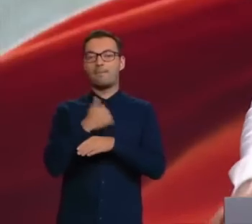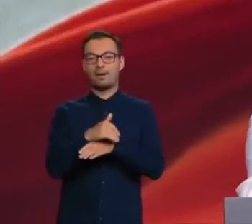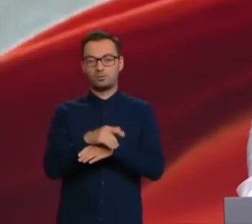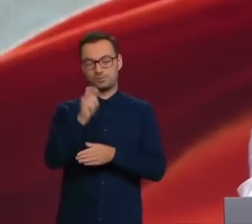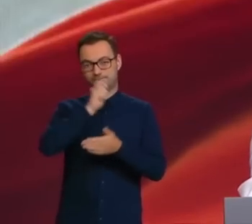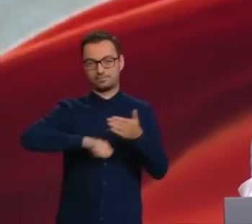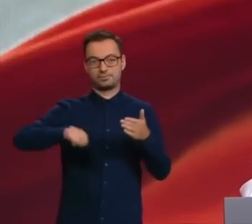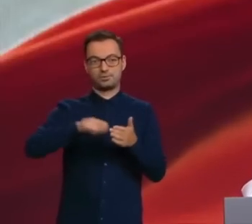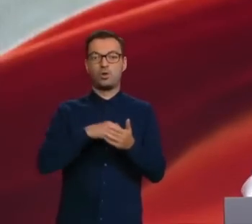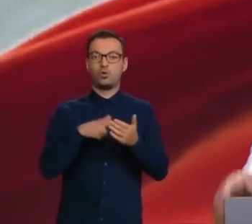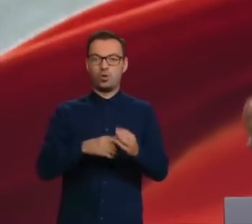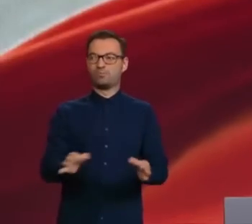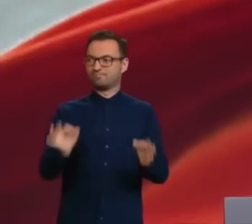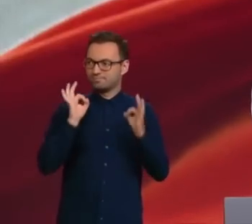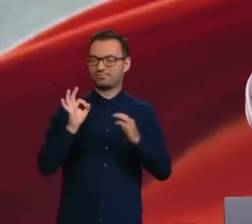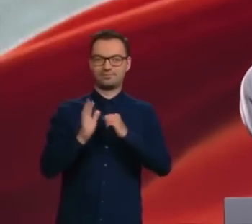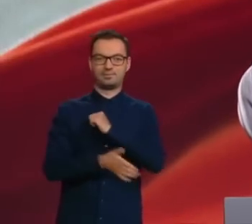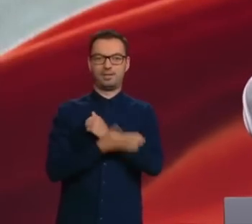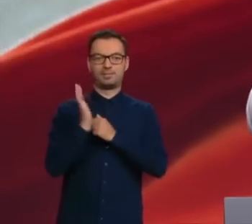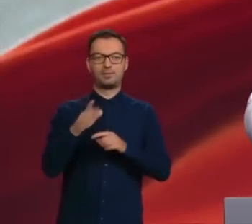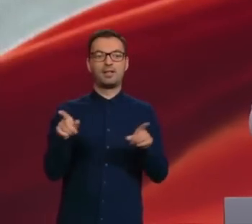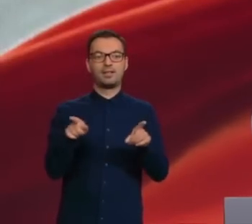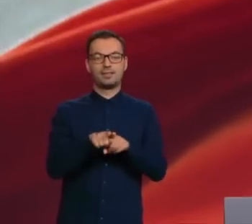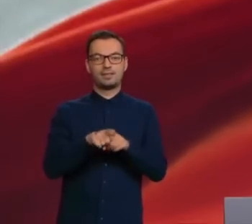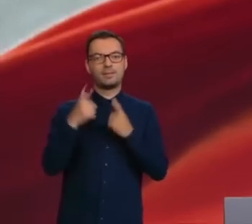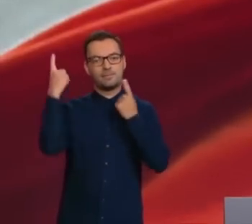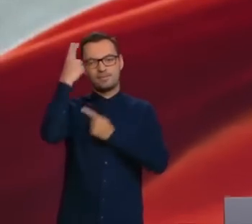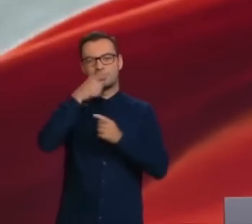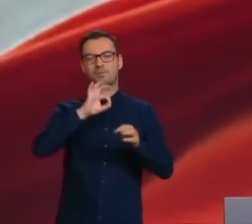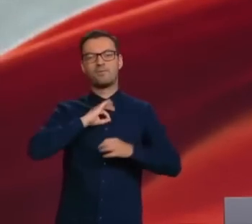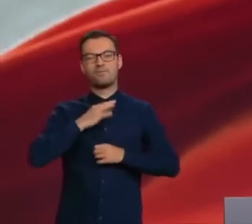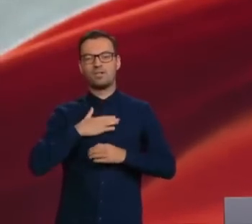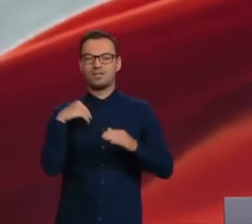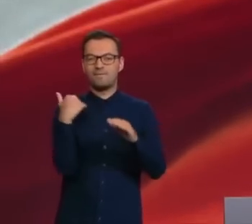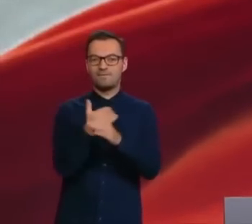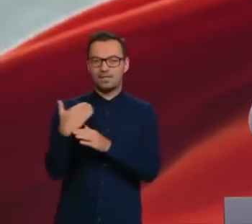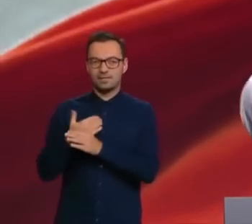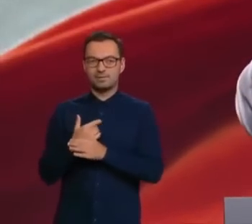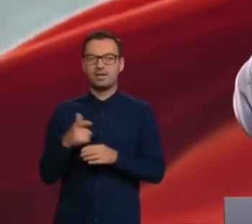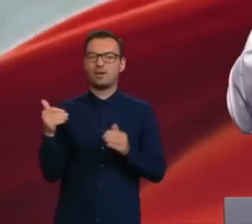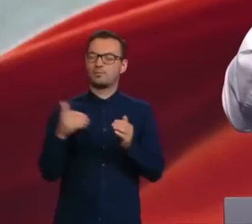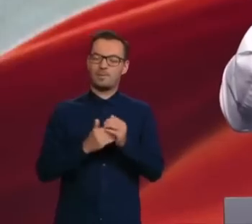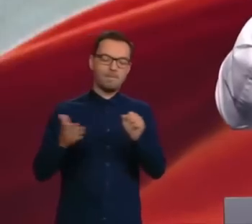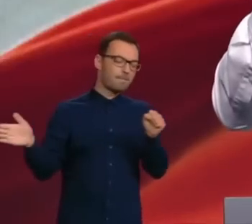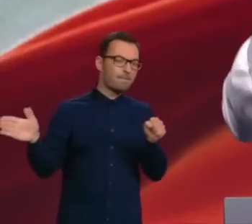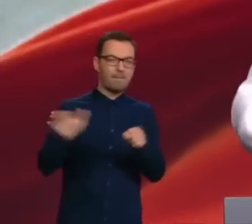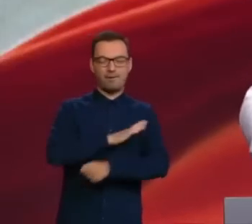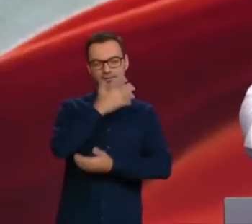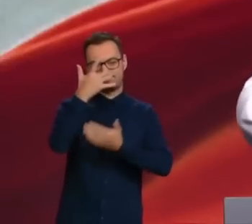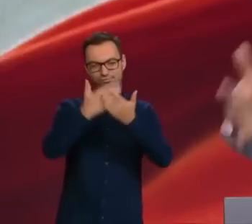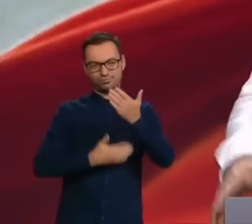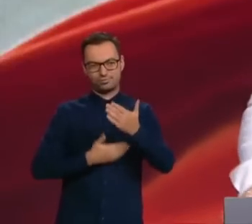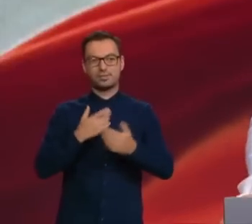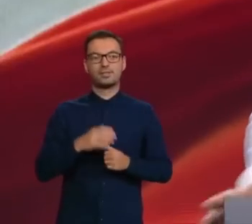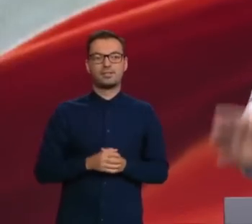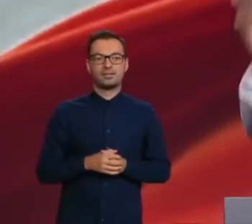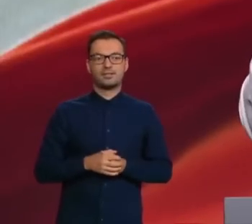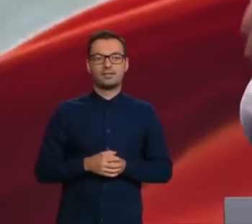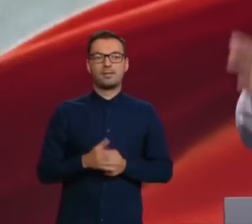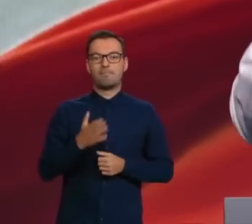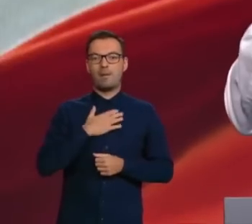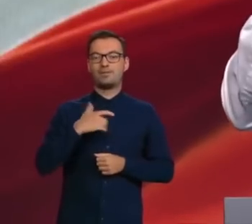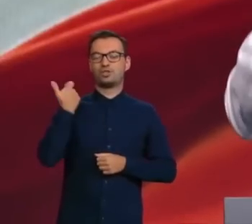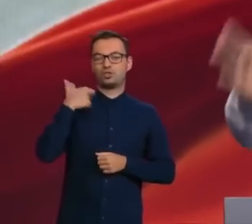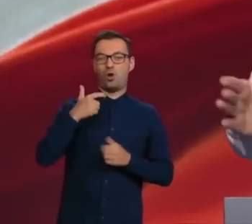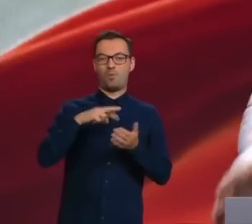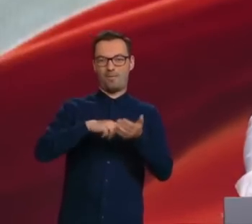naprawdę bardzo solidne wsparcie. Myślimy też o przedsiębiorcach. Tu jest potrzebny cały pakiet. Te decyzje są w 100 konkretach.